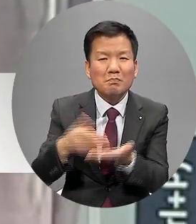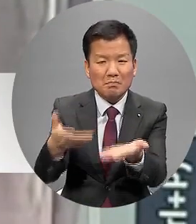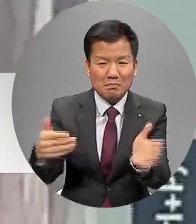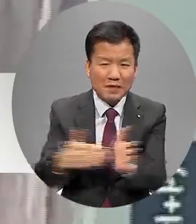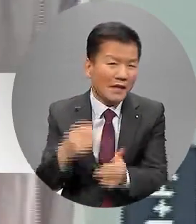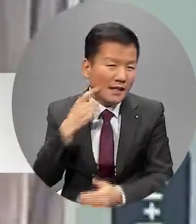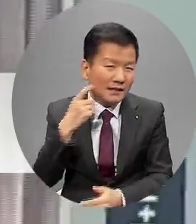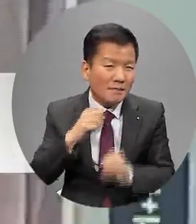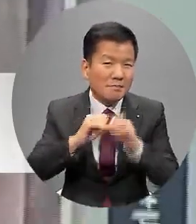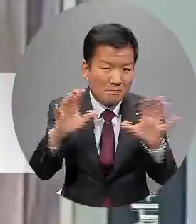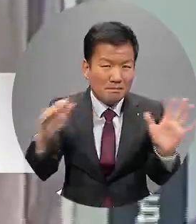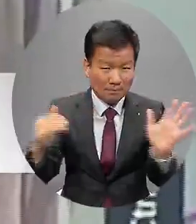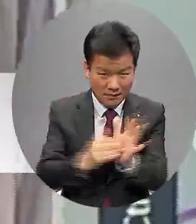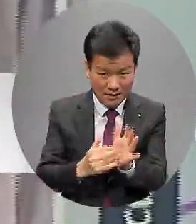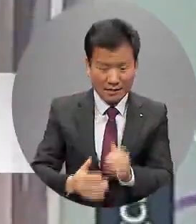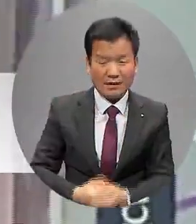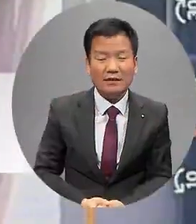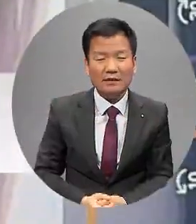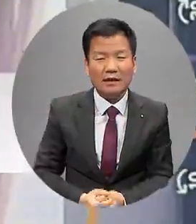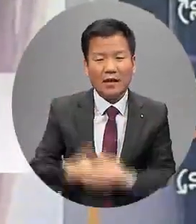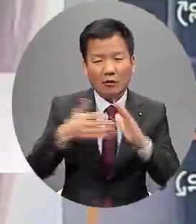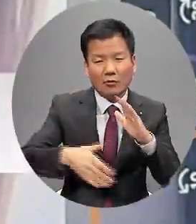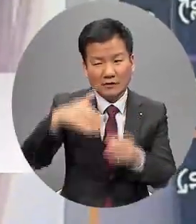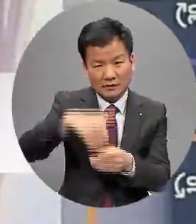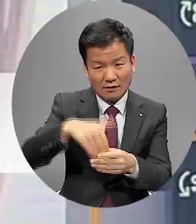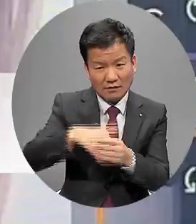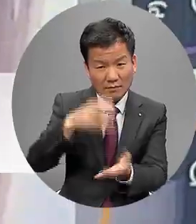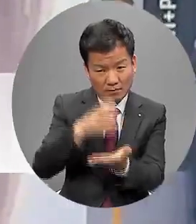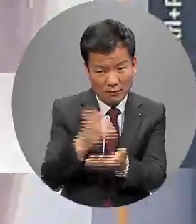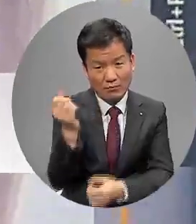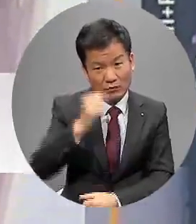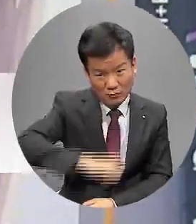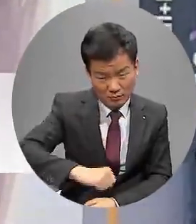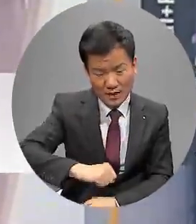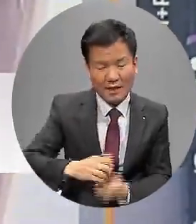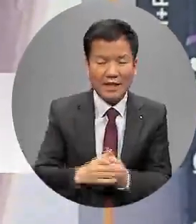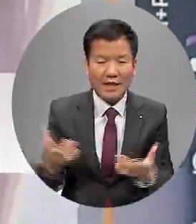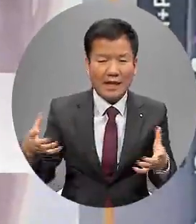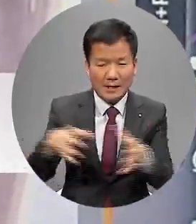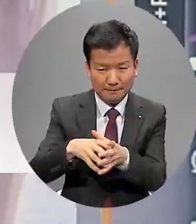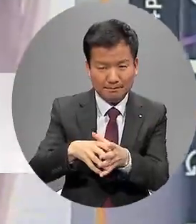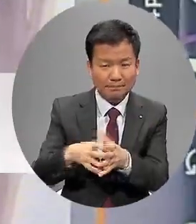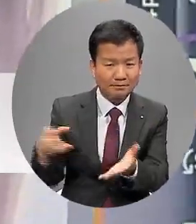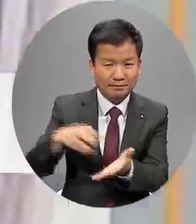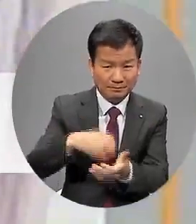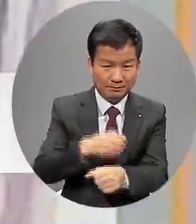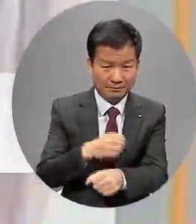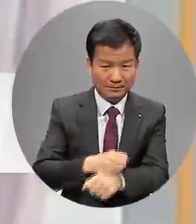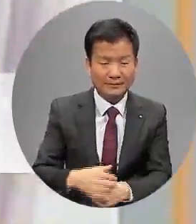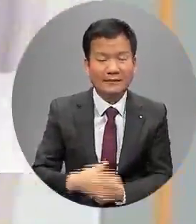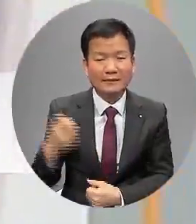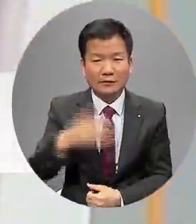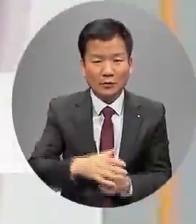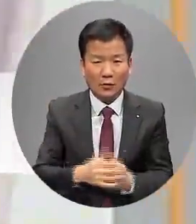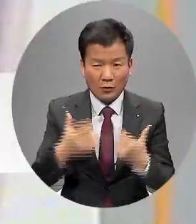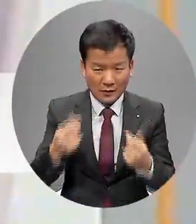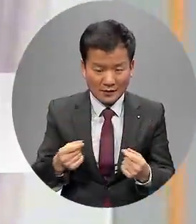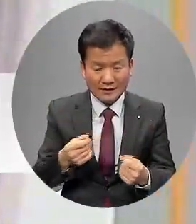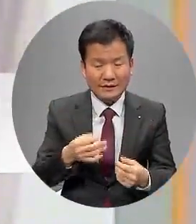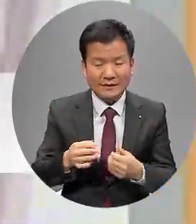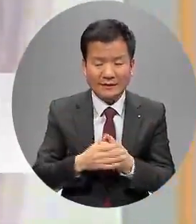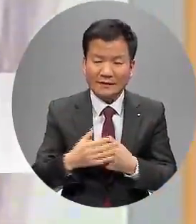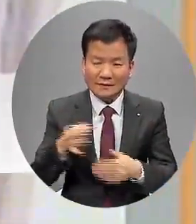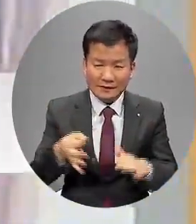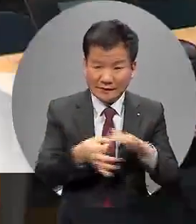허위 사실을 공표했다 공직선 선거법 위반 혐의도 함께 적용했습니다 또 같은 청탁으로